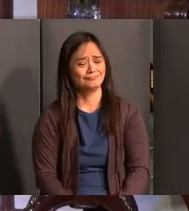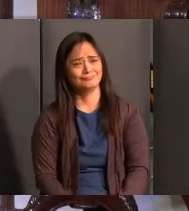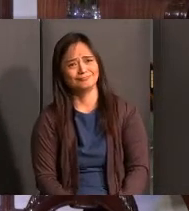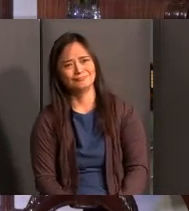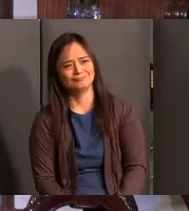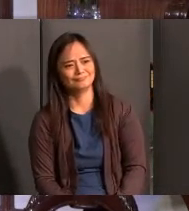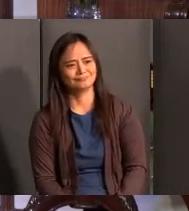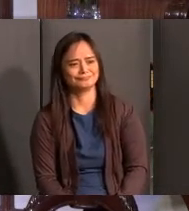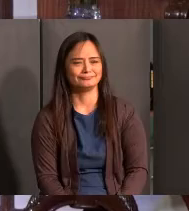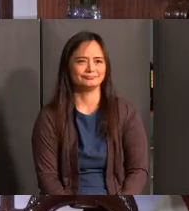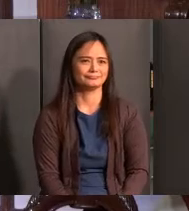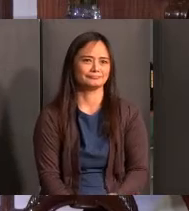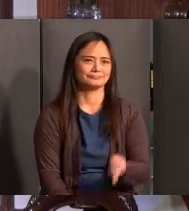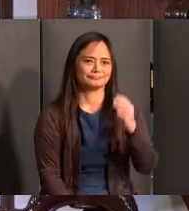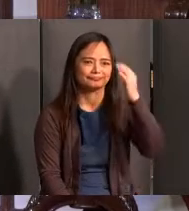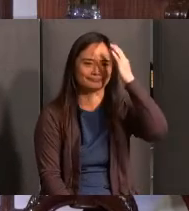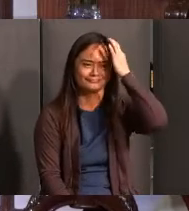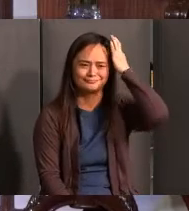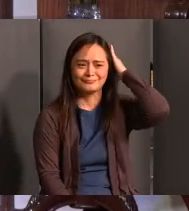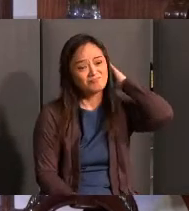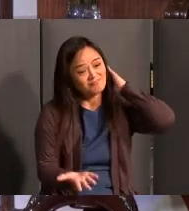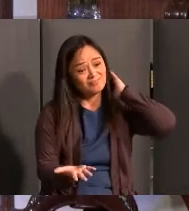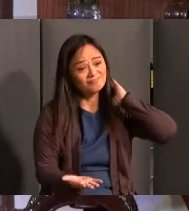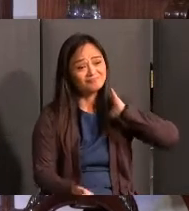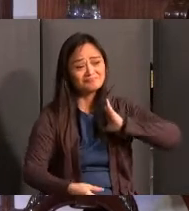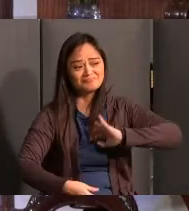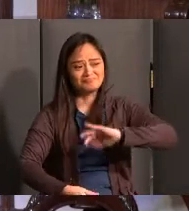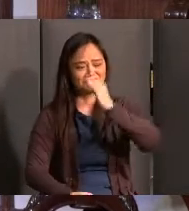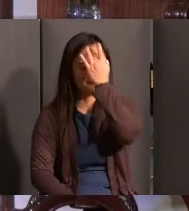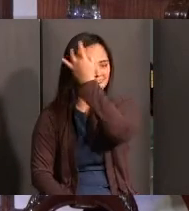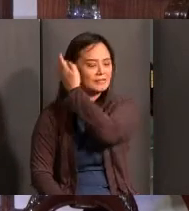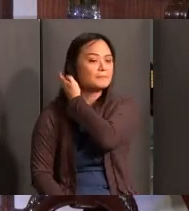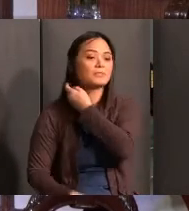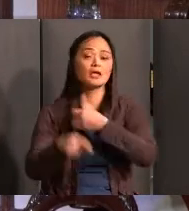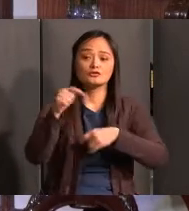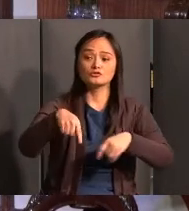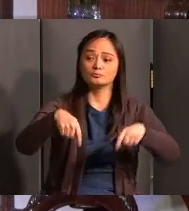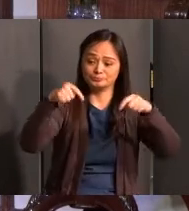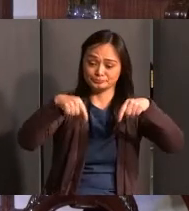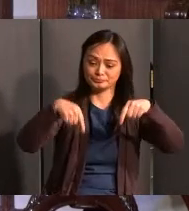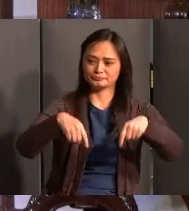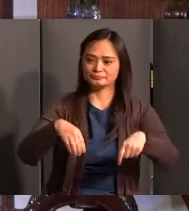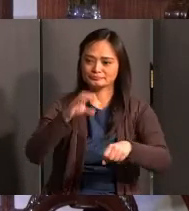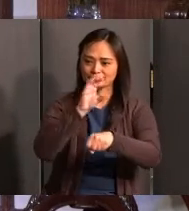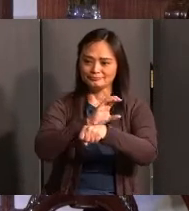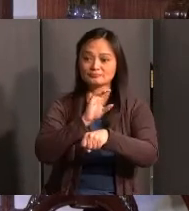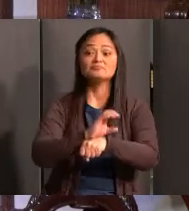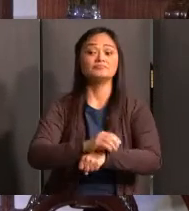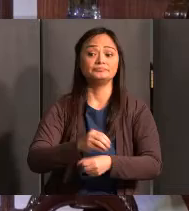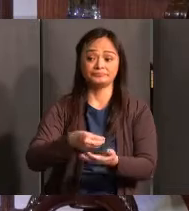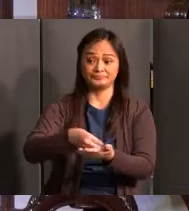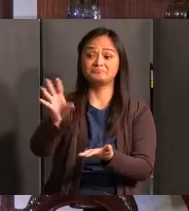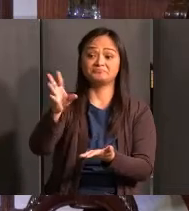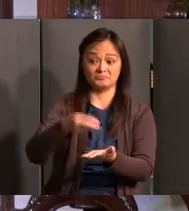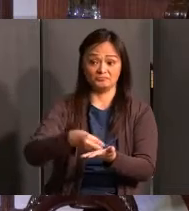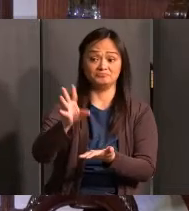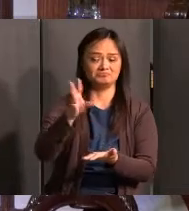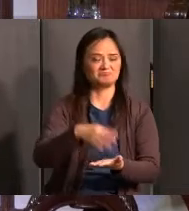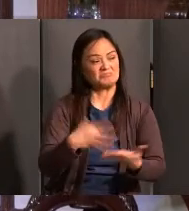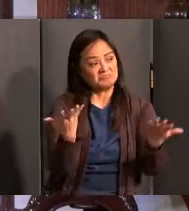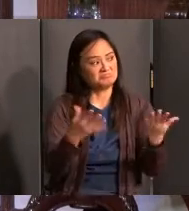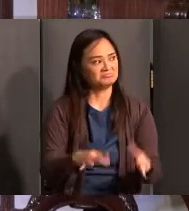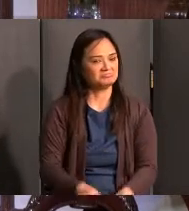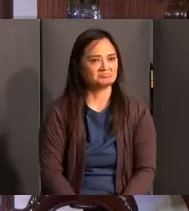sila kung paano pumili ng trabaho. At kung sila nagtatrabaho na, okay, tinuturuan naman sila kung